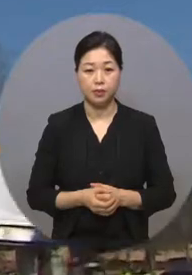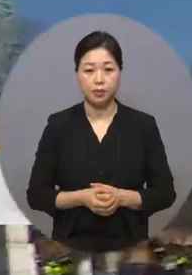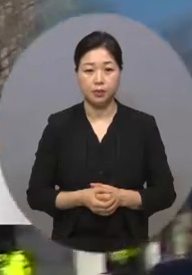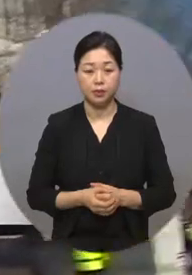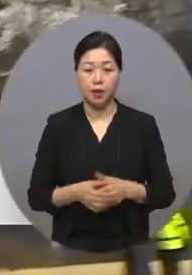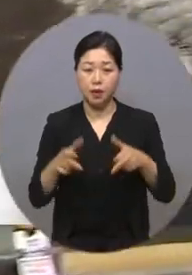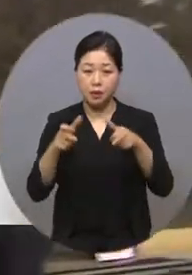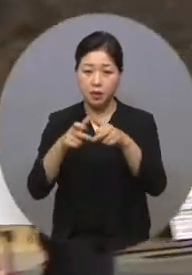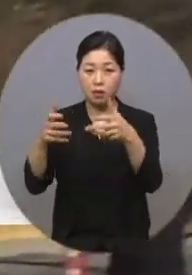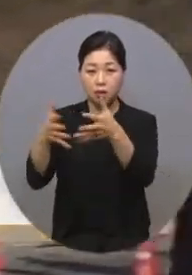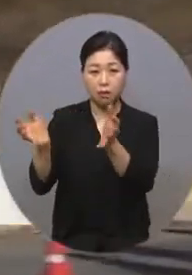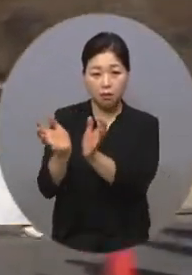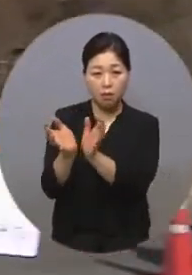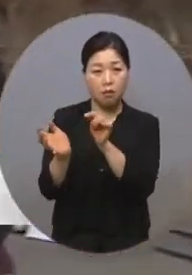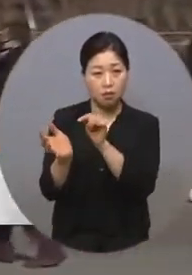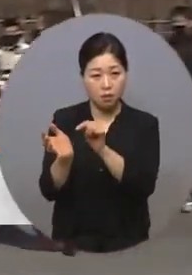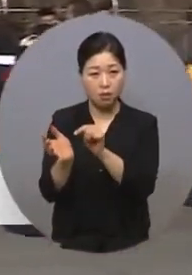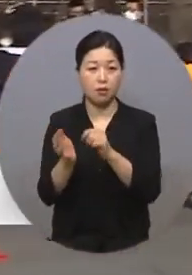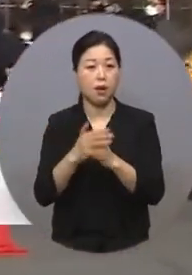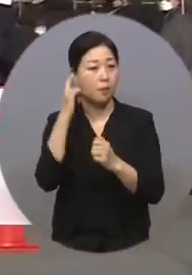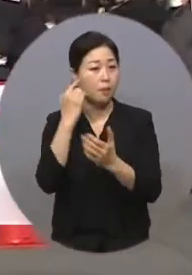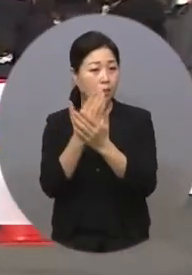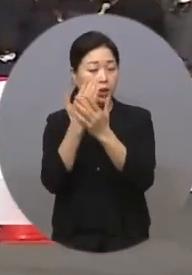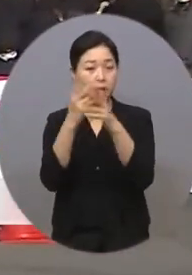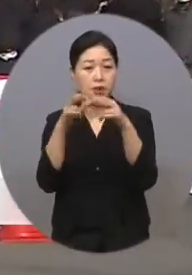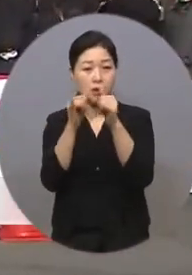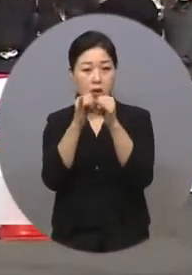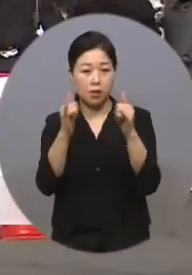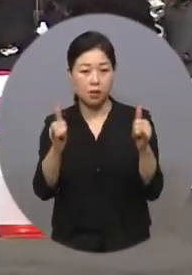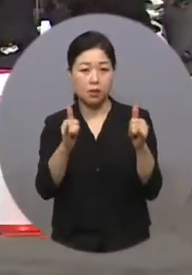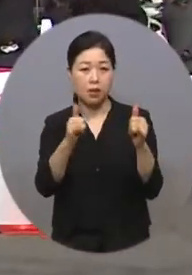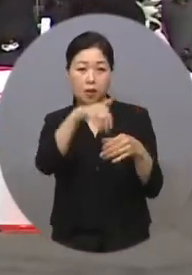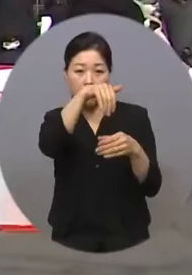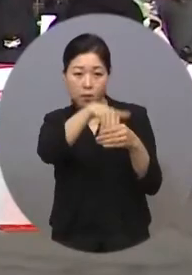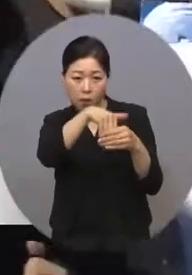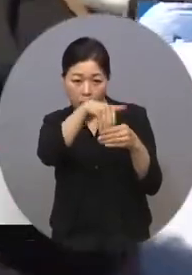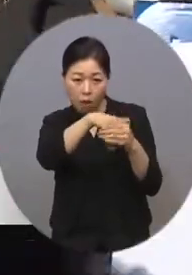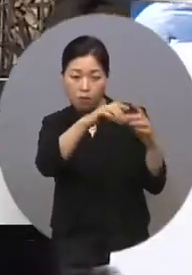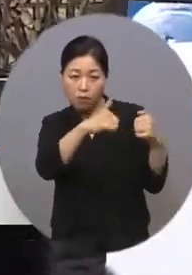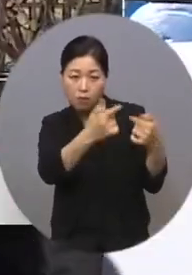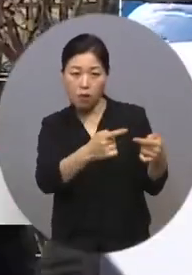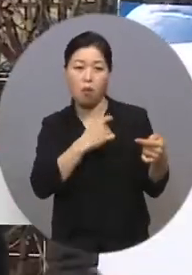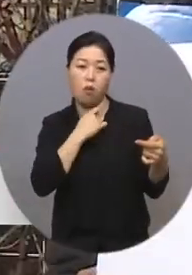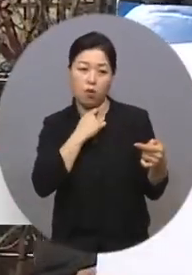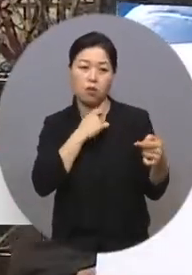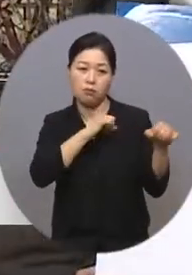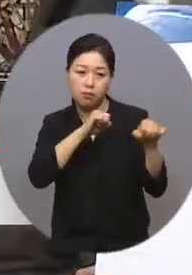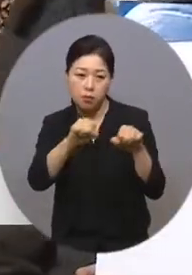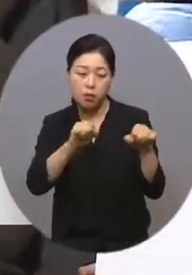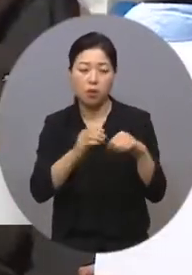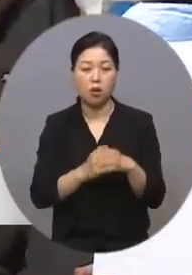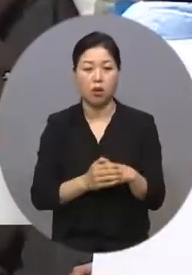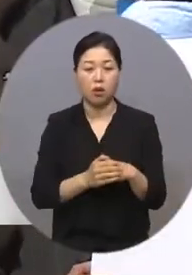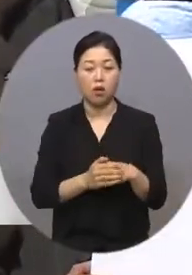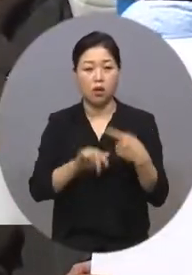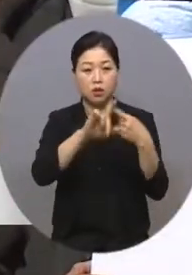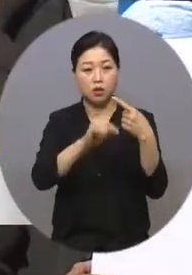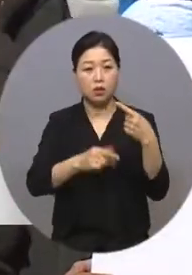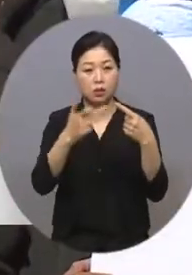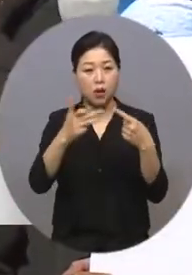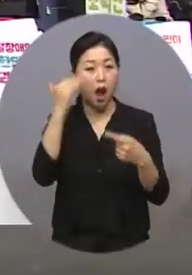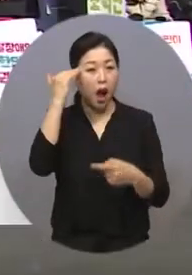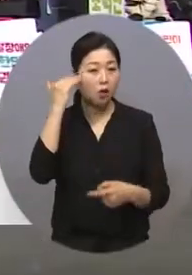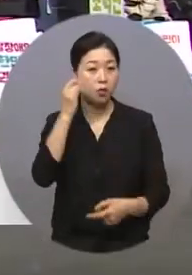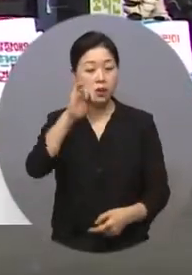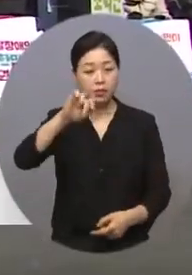장애계가 발달장애인의 참정권 보장을 위한 움직임에 나섰습니다. 지난 18일 한국 피플 퍼스트 등 장애계